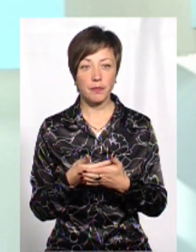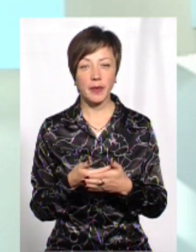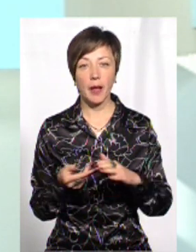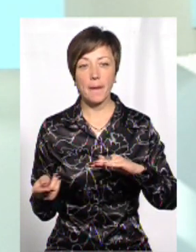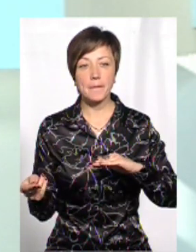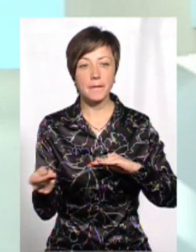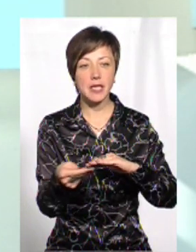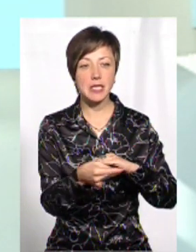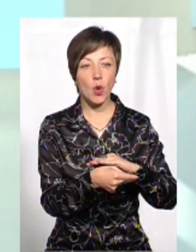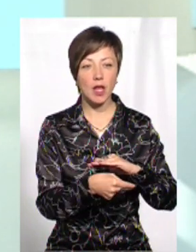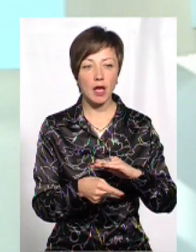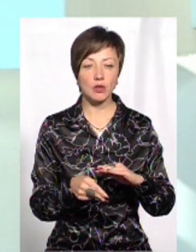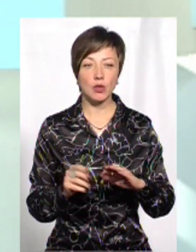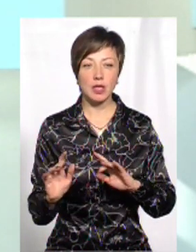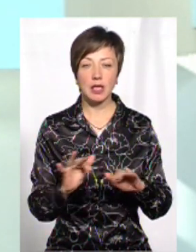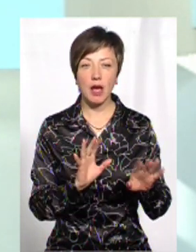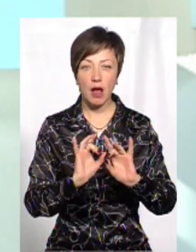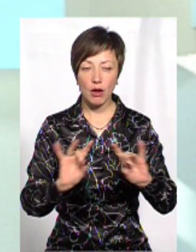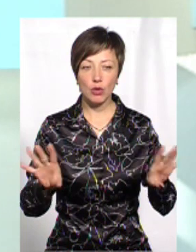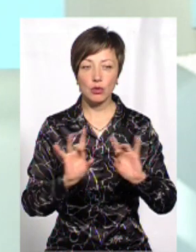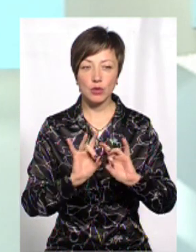місіонерською діяльністю, активним поширенням